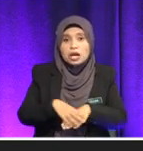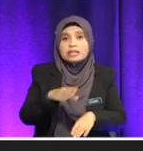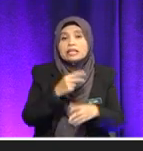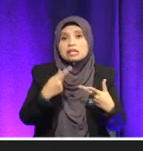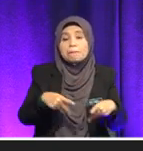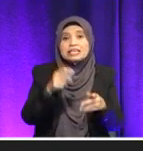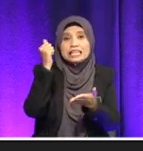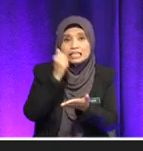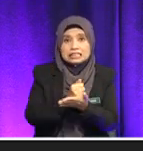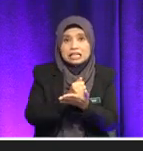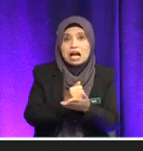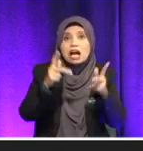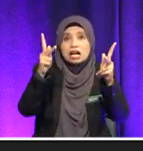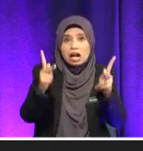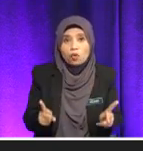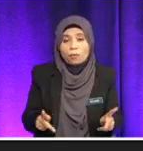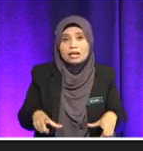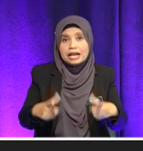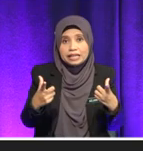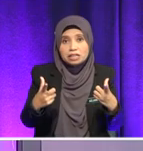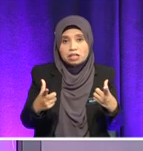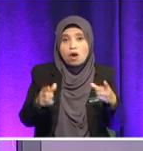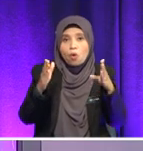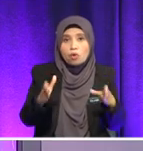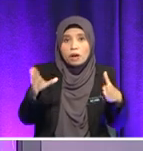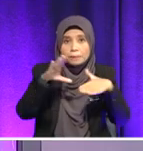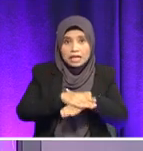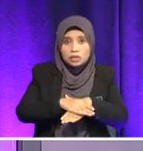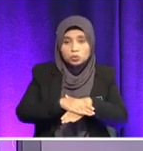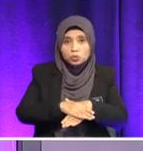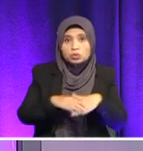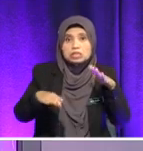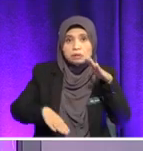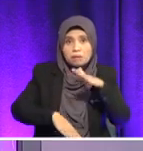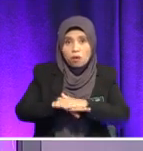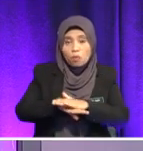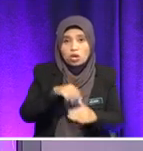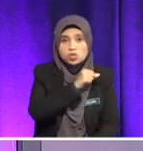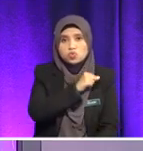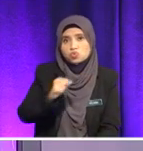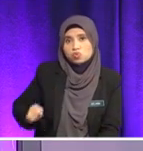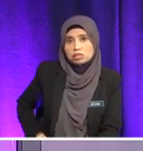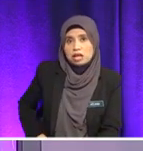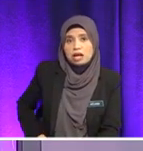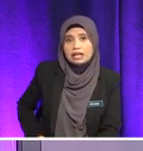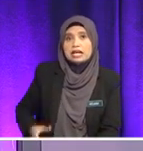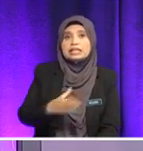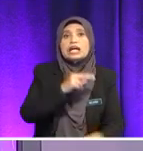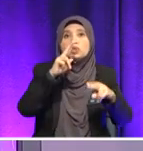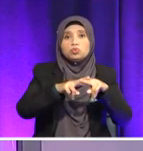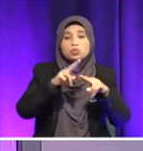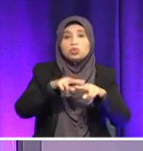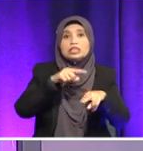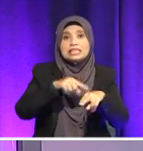nah orang Melayu Tadi mereka Alhamdulillah di bawah Sultan daripada awal mereka memang orang yang menetap di bawah